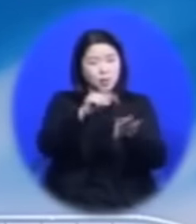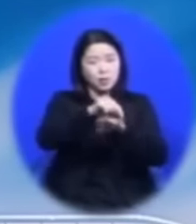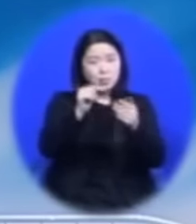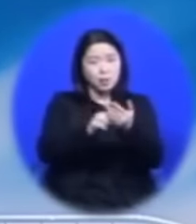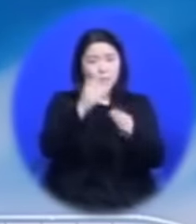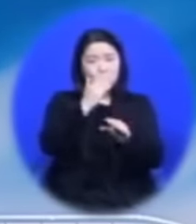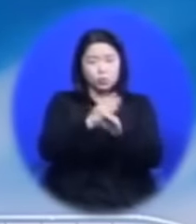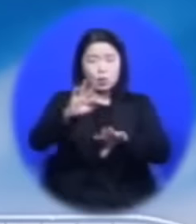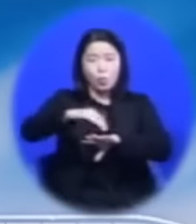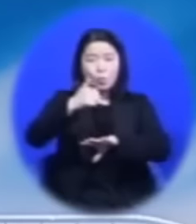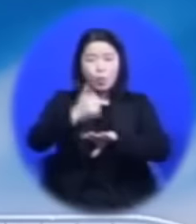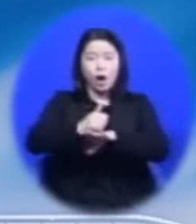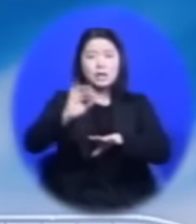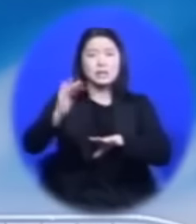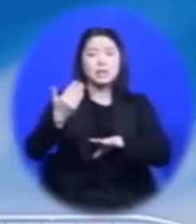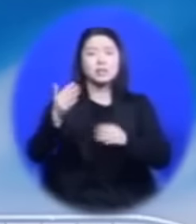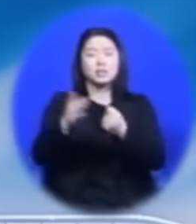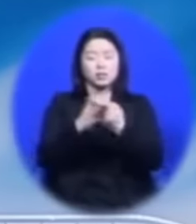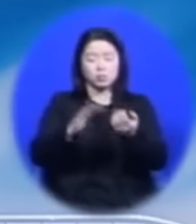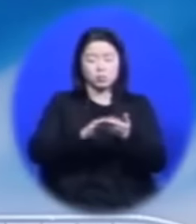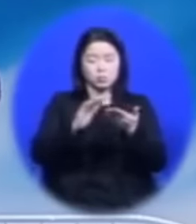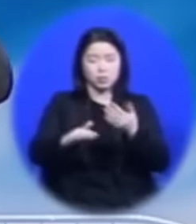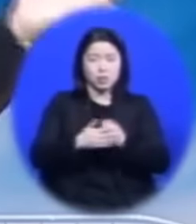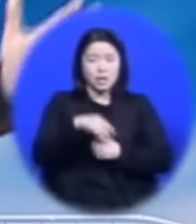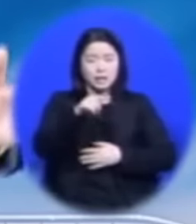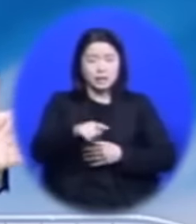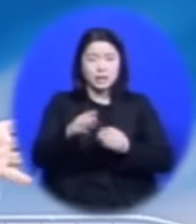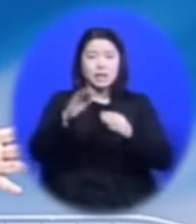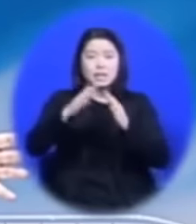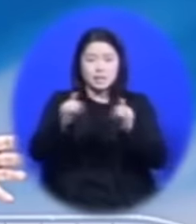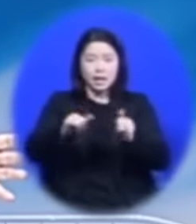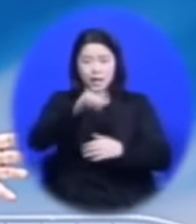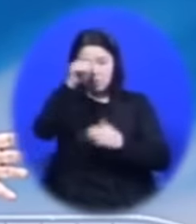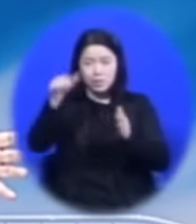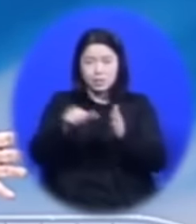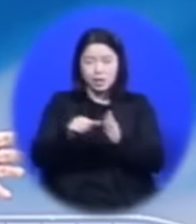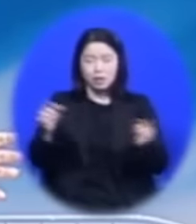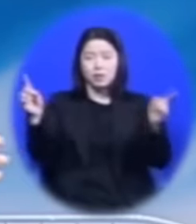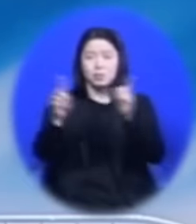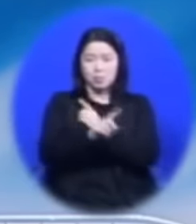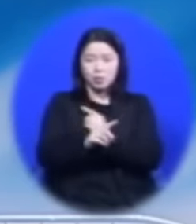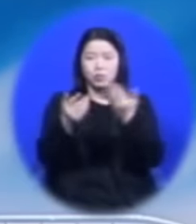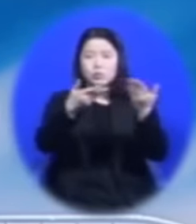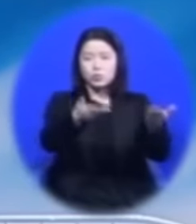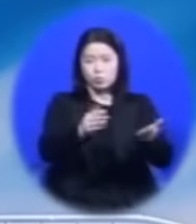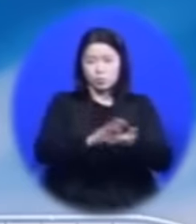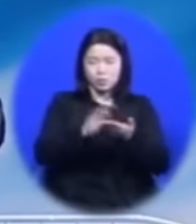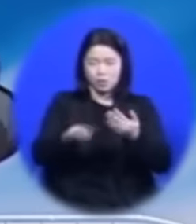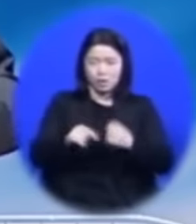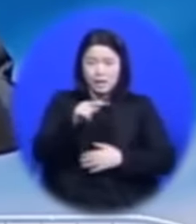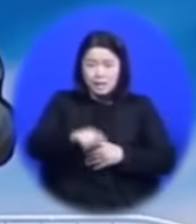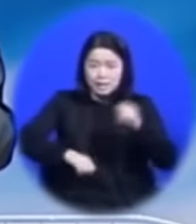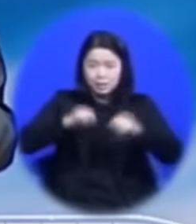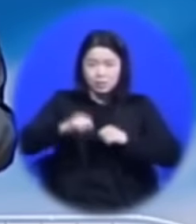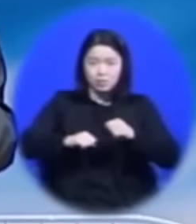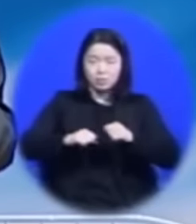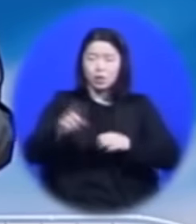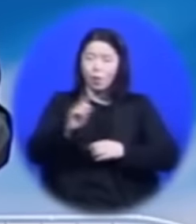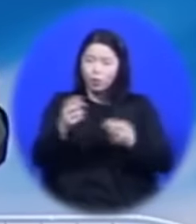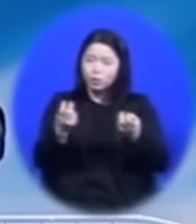중심에 왕이 되신 거예요. 그게 사람의 인생을 바꿔버리더라. 이런 역사가 어떻게